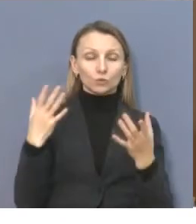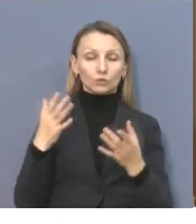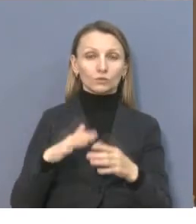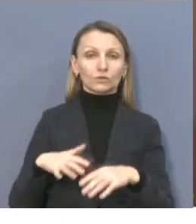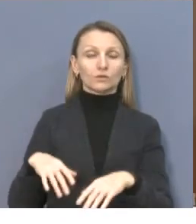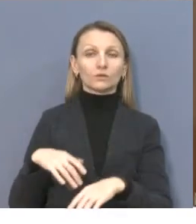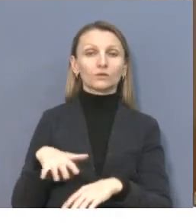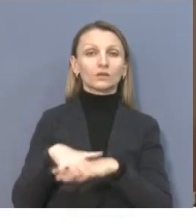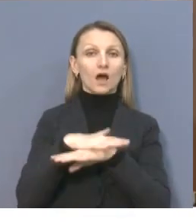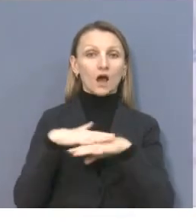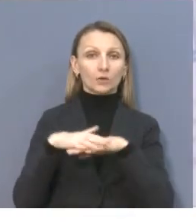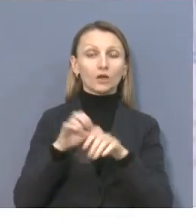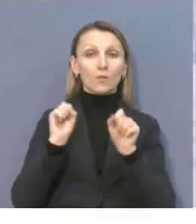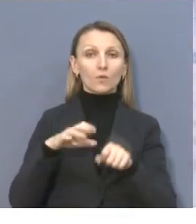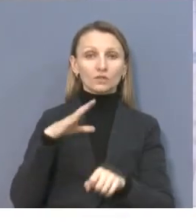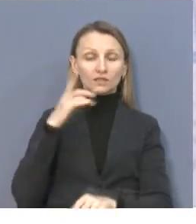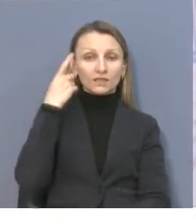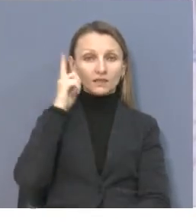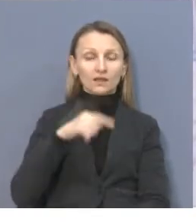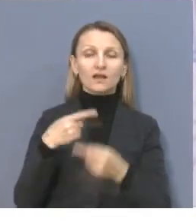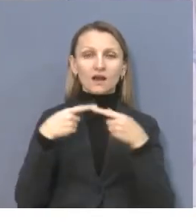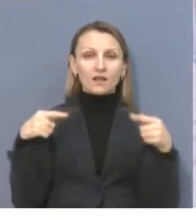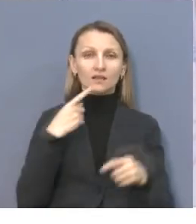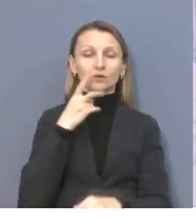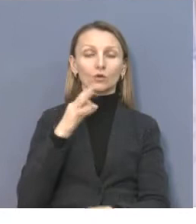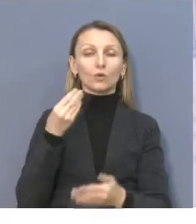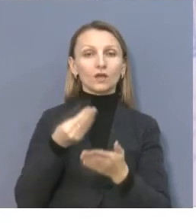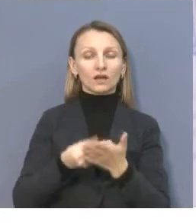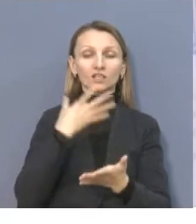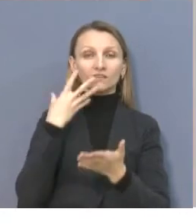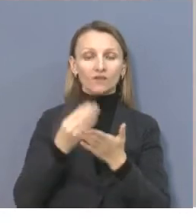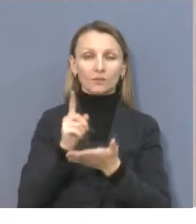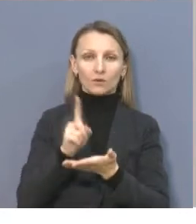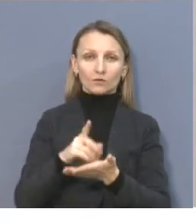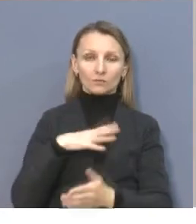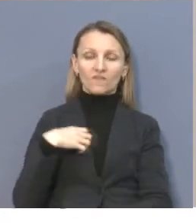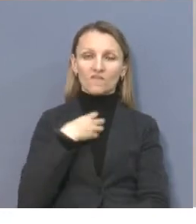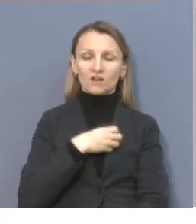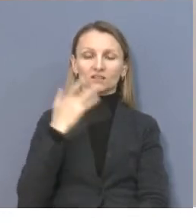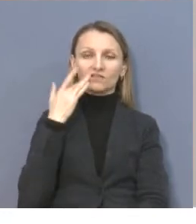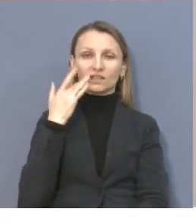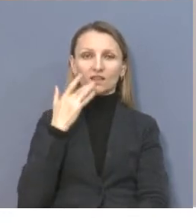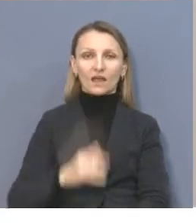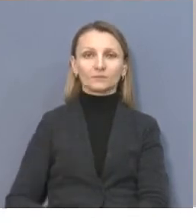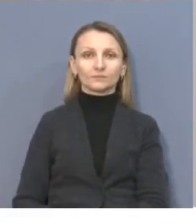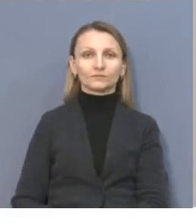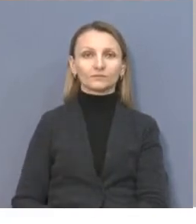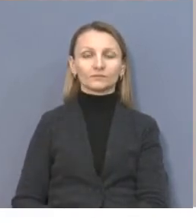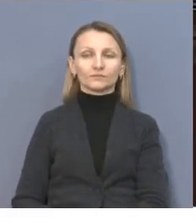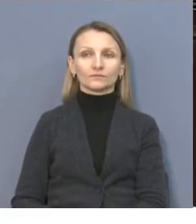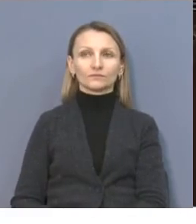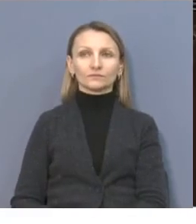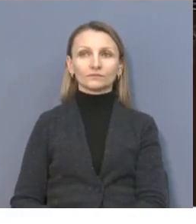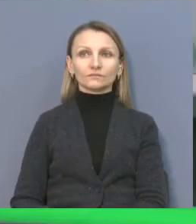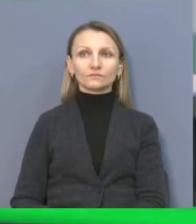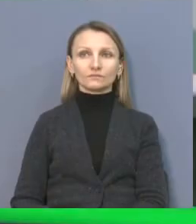можно быть полиглотом но при этом высоко чтить свой родной язык и это важно всегда абай какими джейсону мурзак margin смогу лучше окантовки вкус шаг